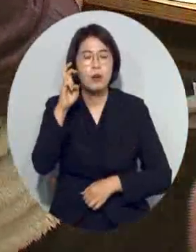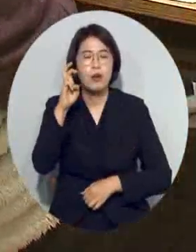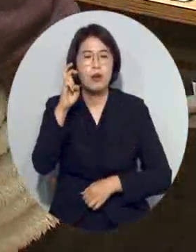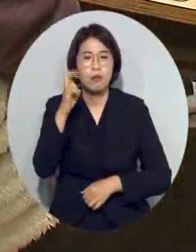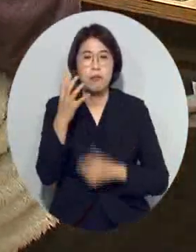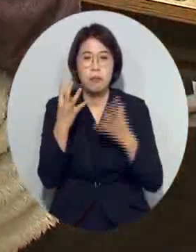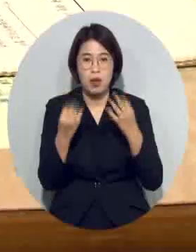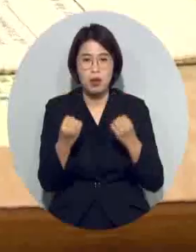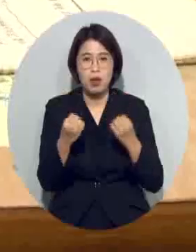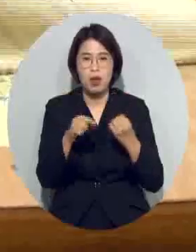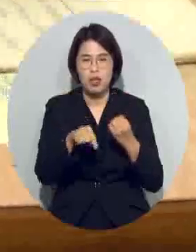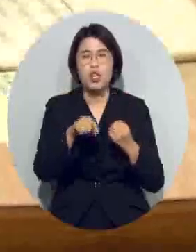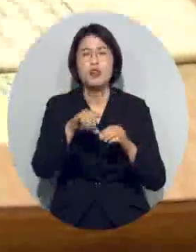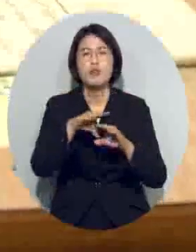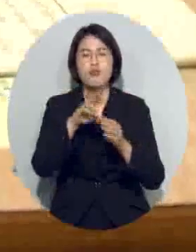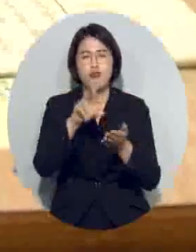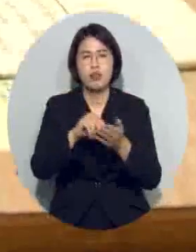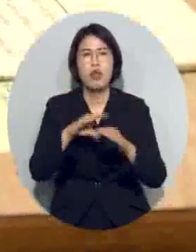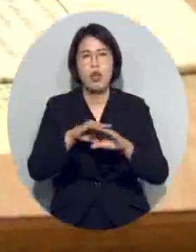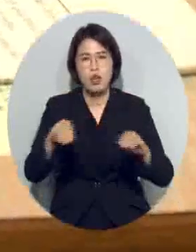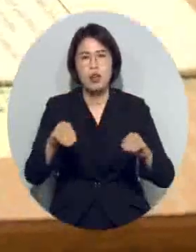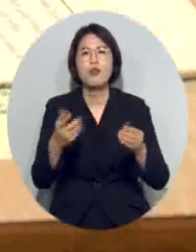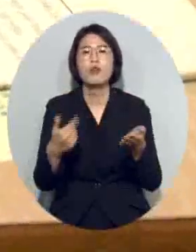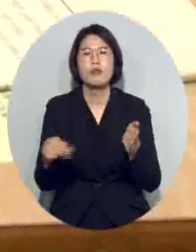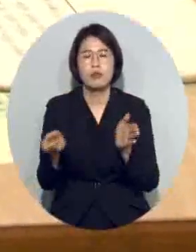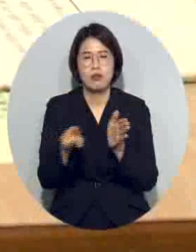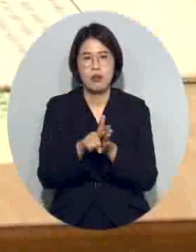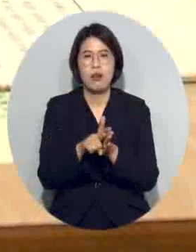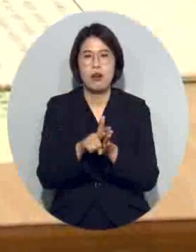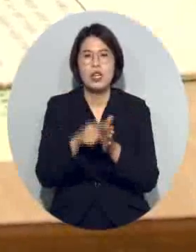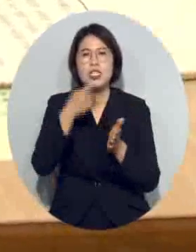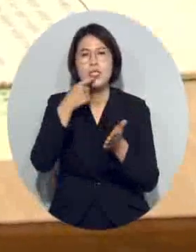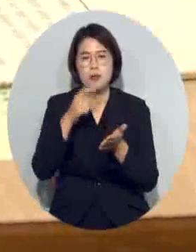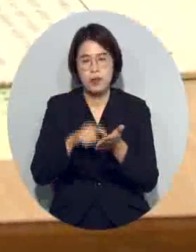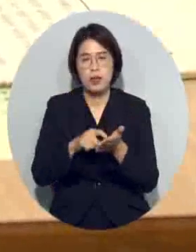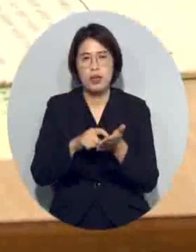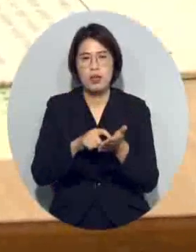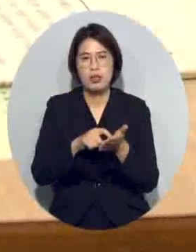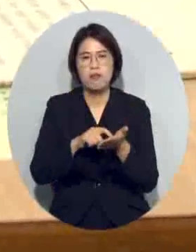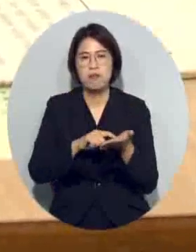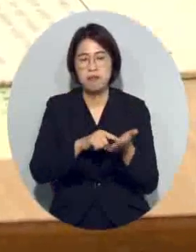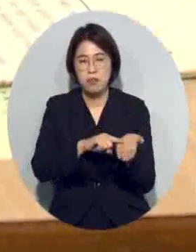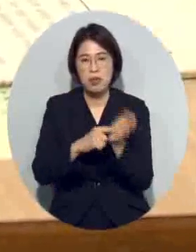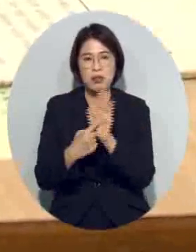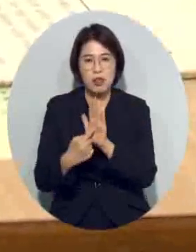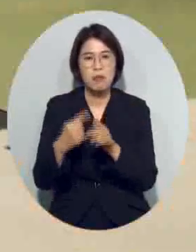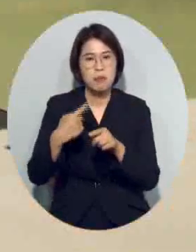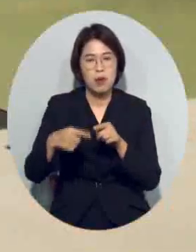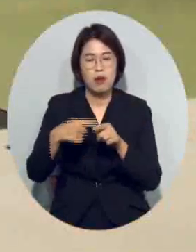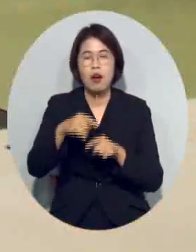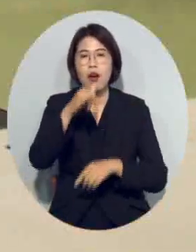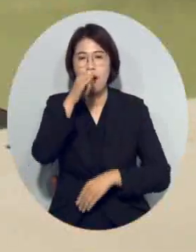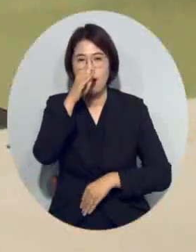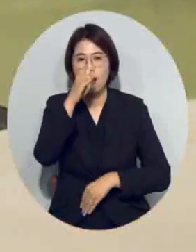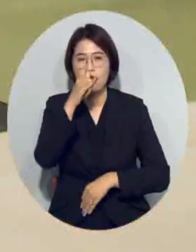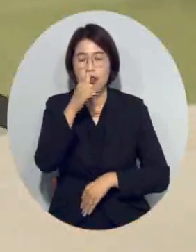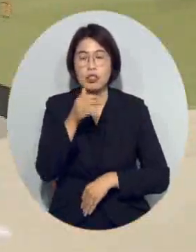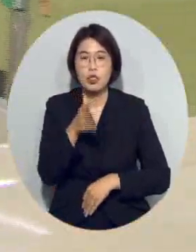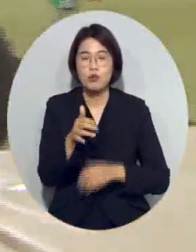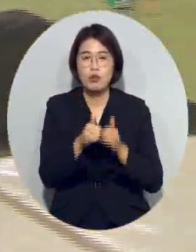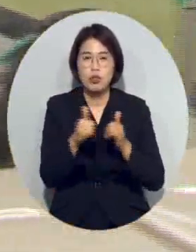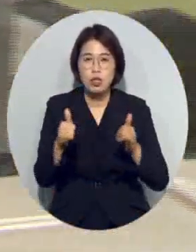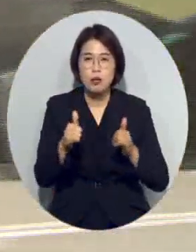많았습니다. 이런 유불리 문제를 완화하기 위해 쉽게 나왔다는 분석도 나옵니다. 입시